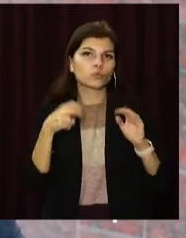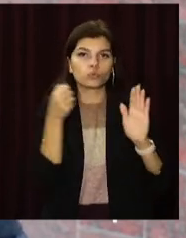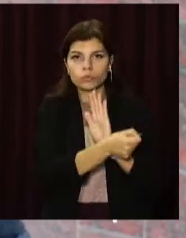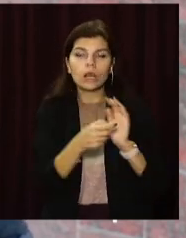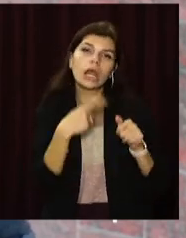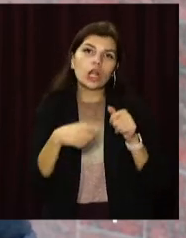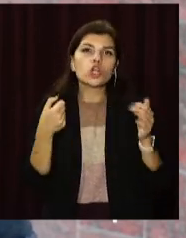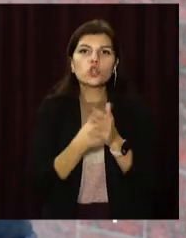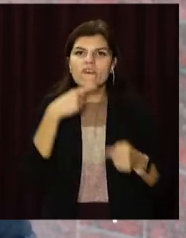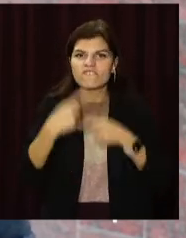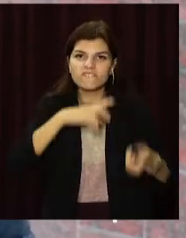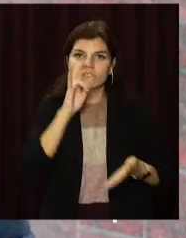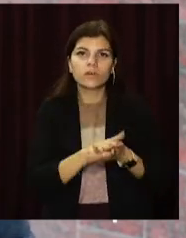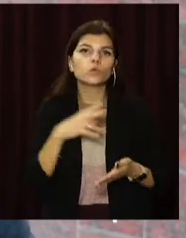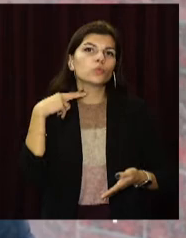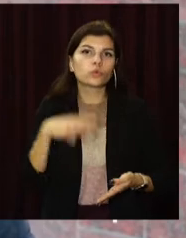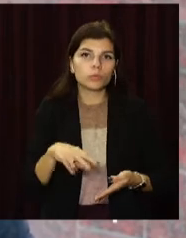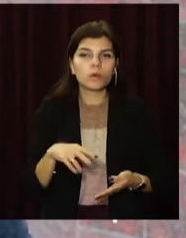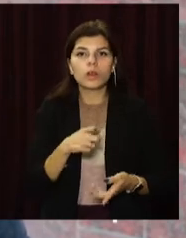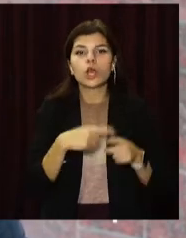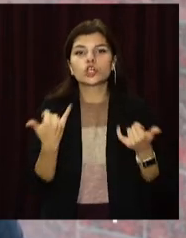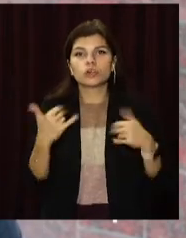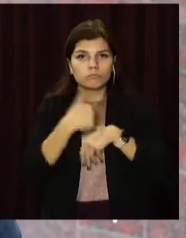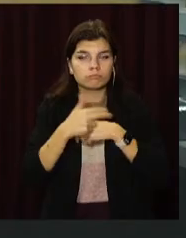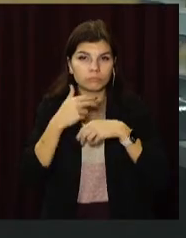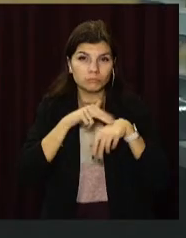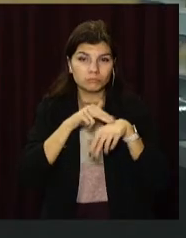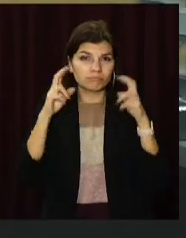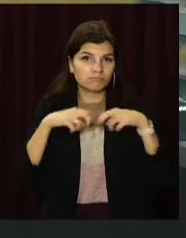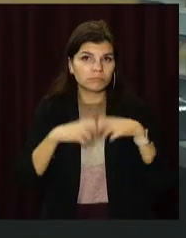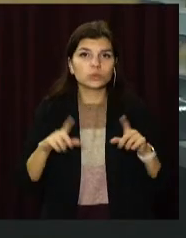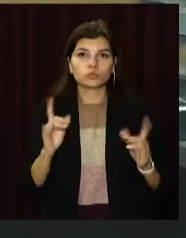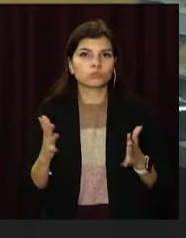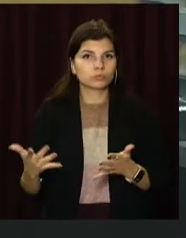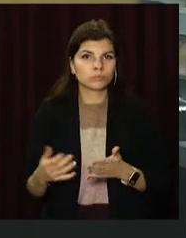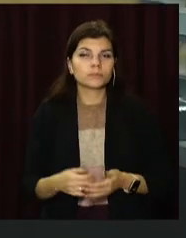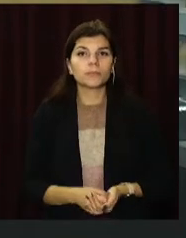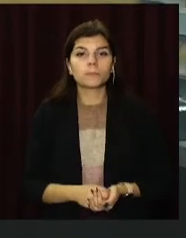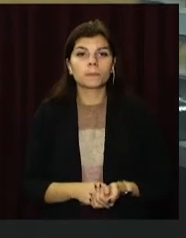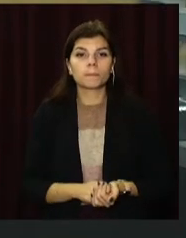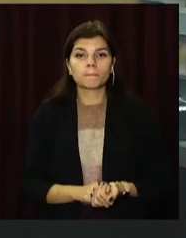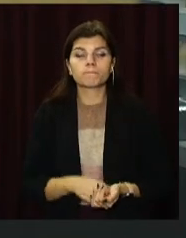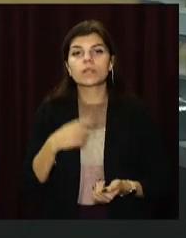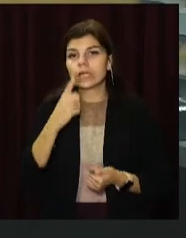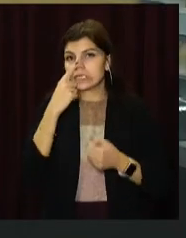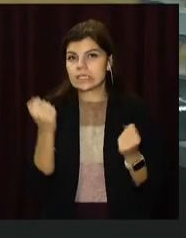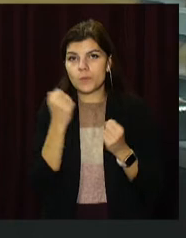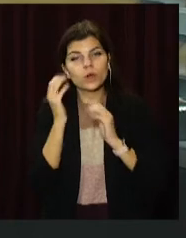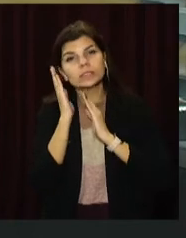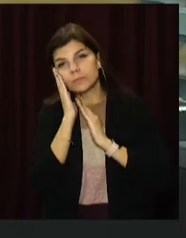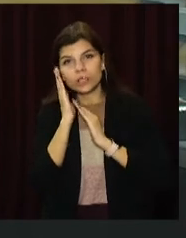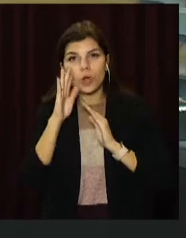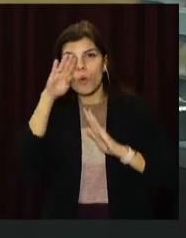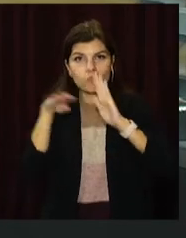волі або довічне позбавлення волі. В теперішній час триває слідство. Зимова сплячка під водою. Протягом